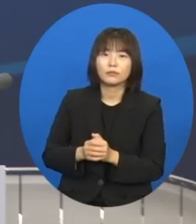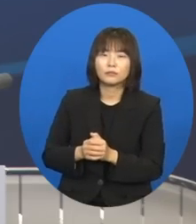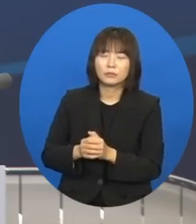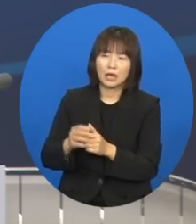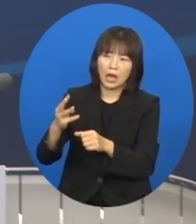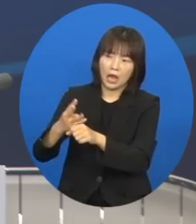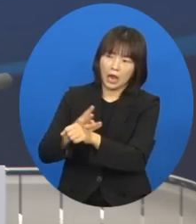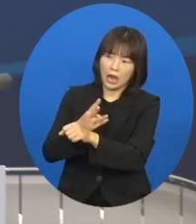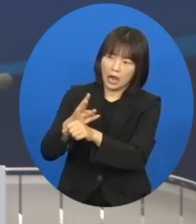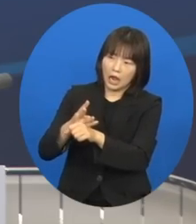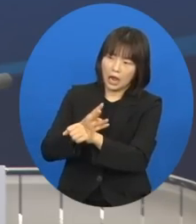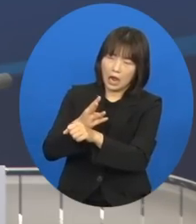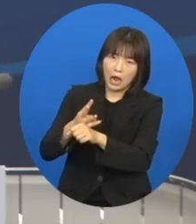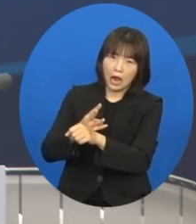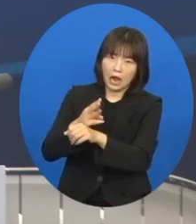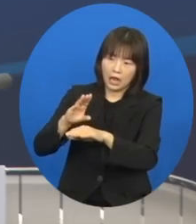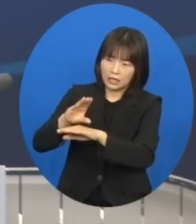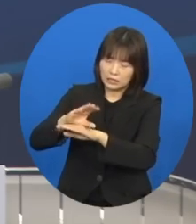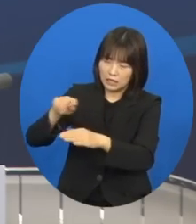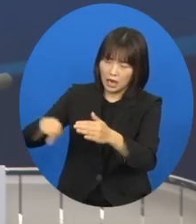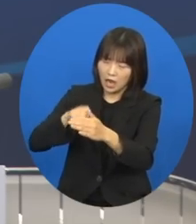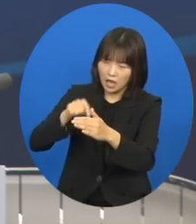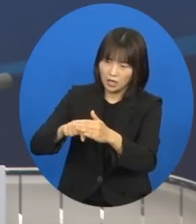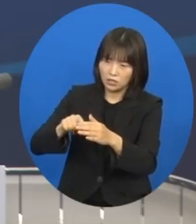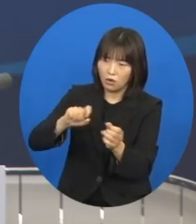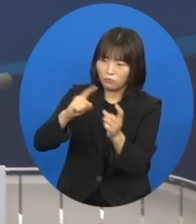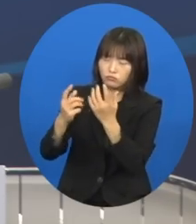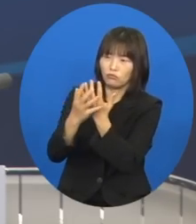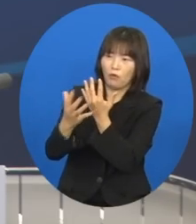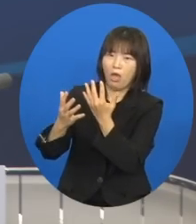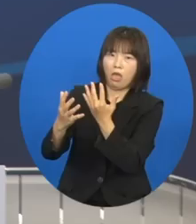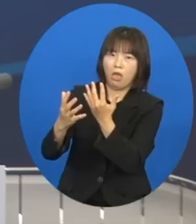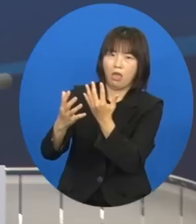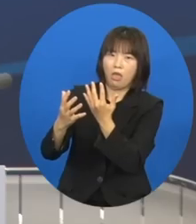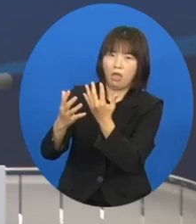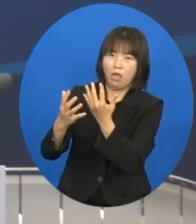차 안에서 부흥회를 하는 거예요. 저를 놓고.